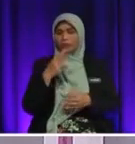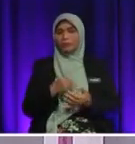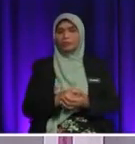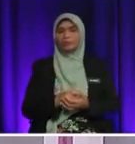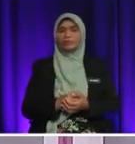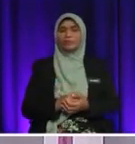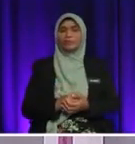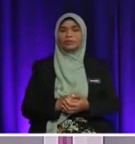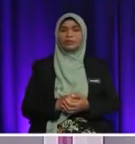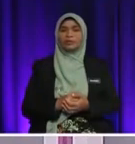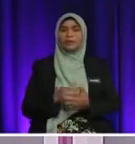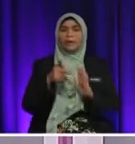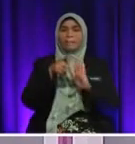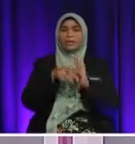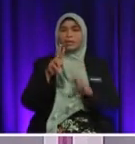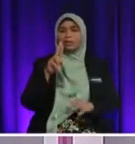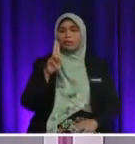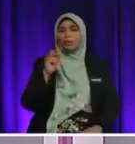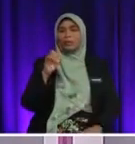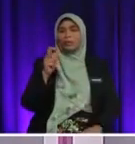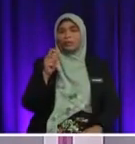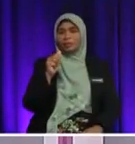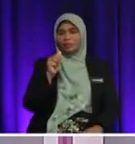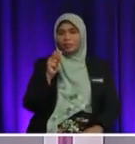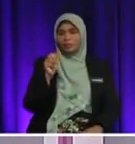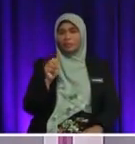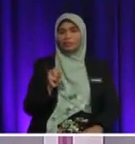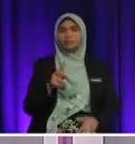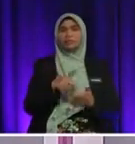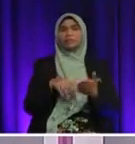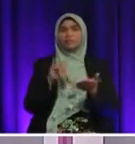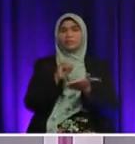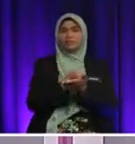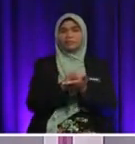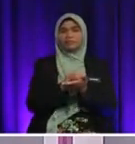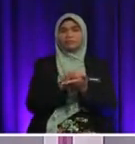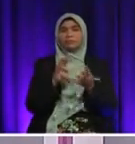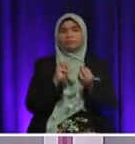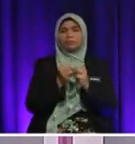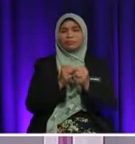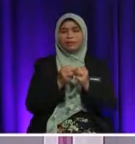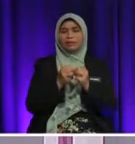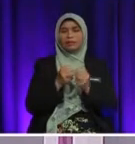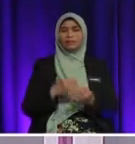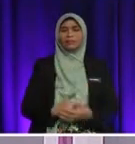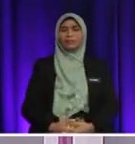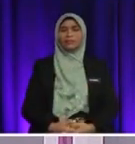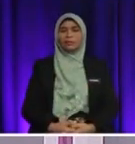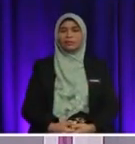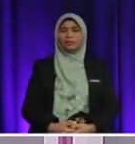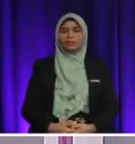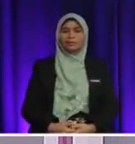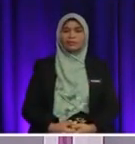ada apa? Ada perumitan, cikgu. Okey. Apa yang dimasukkan dengan perumitan? Dia merumitkan cerita.